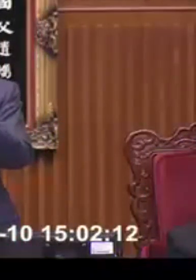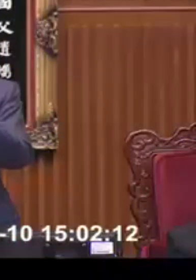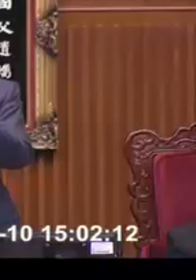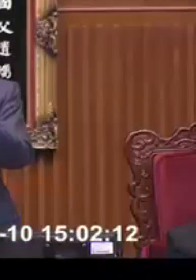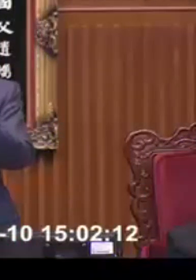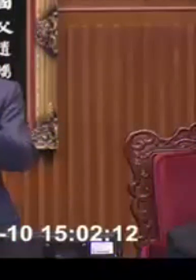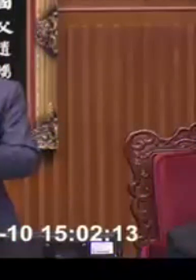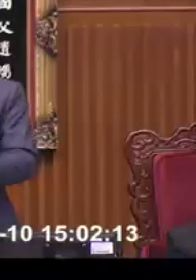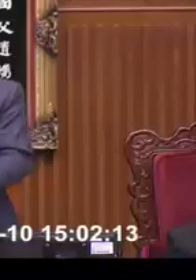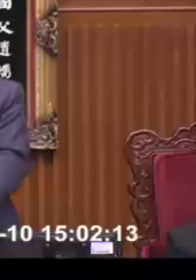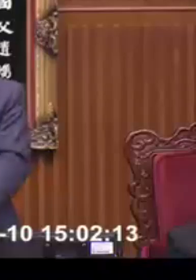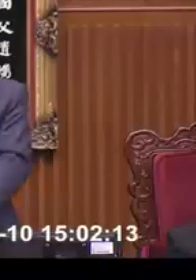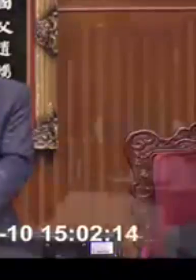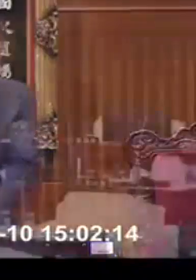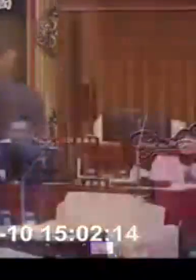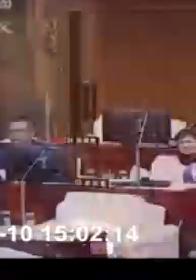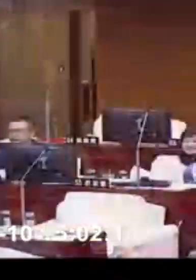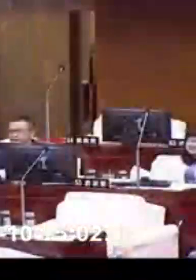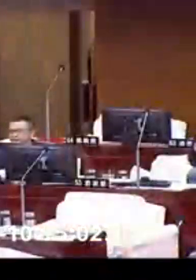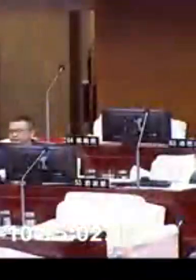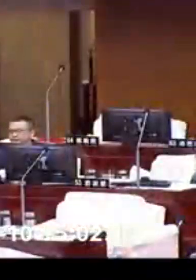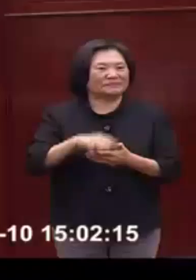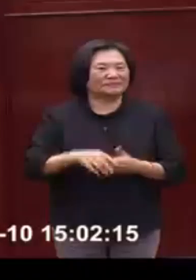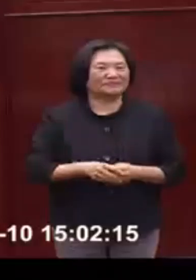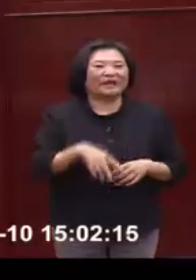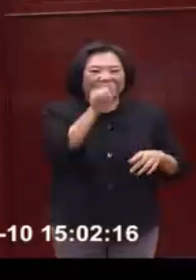歉就好了，好了，关好你自己嘴巴了。 我也觉得这样的哦，